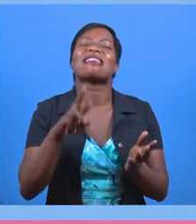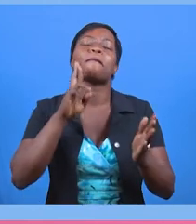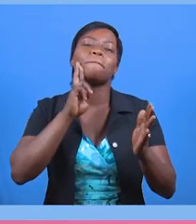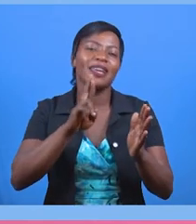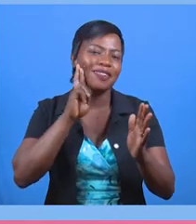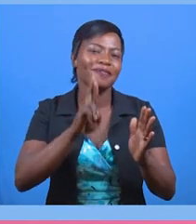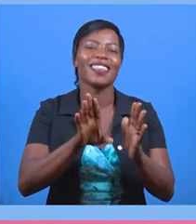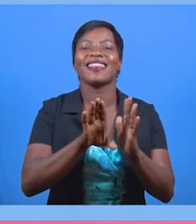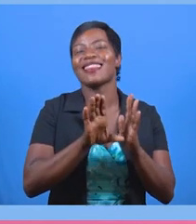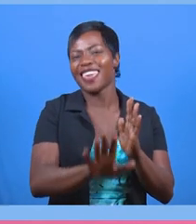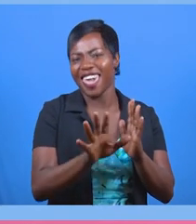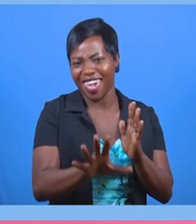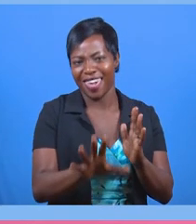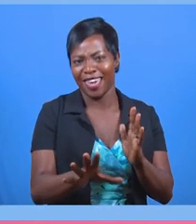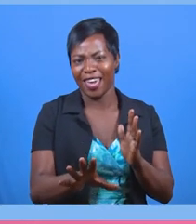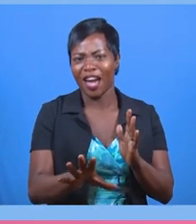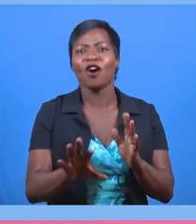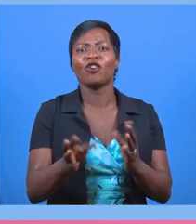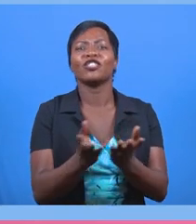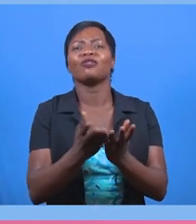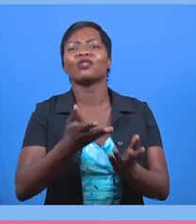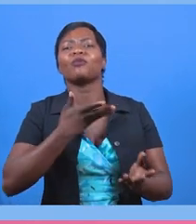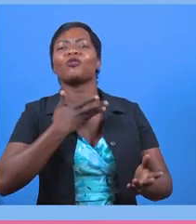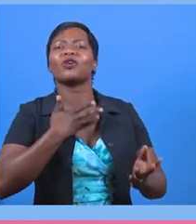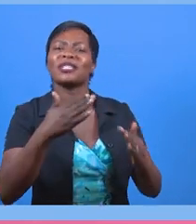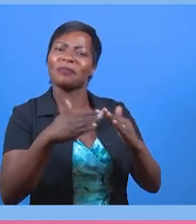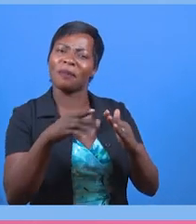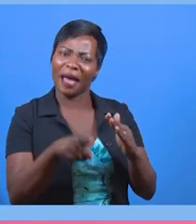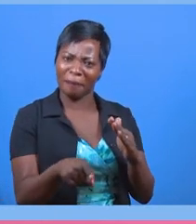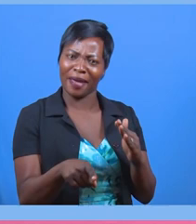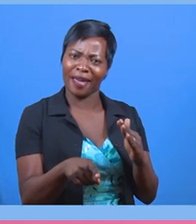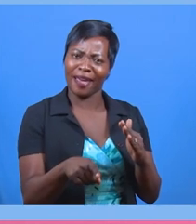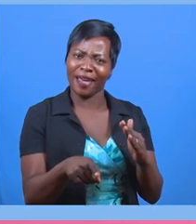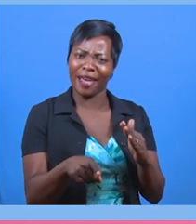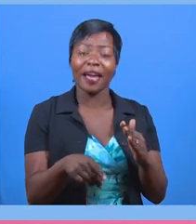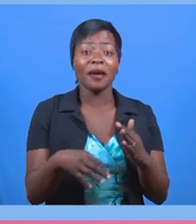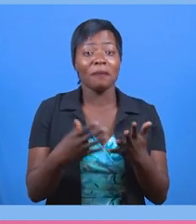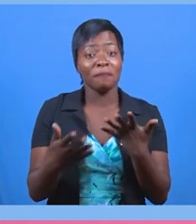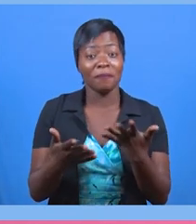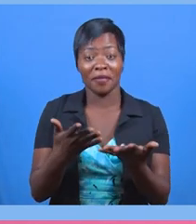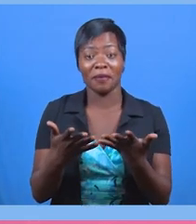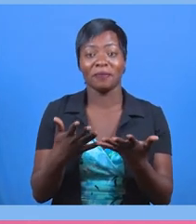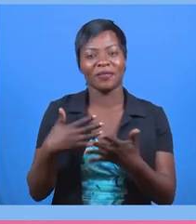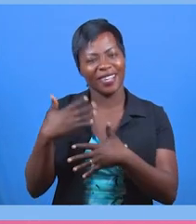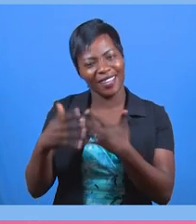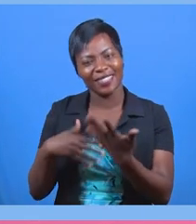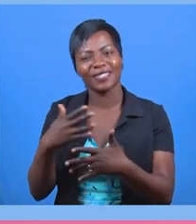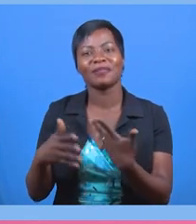chose. Kutotonga vanhu vakashanyira vaya. Ndofunga tikaenda munorondo yenyika